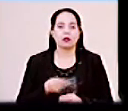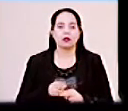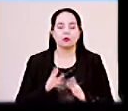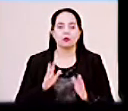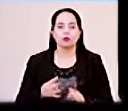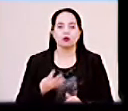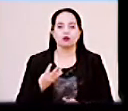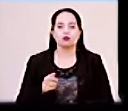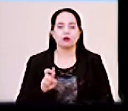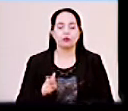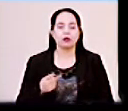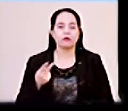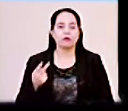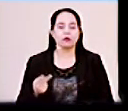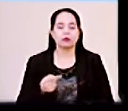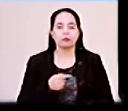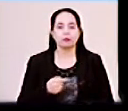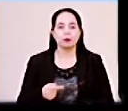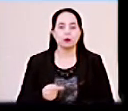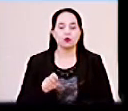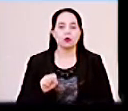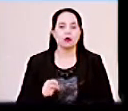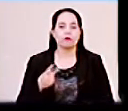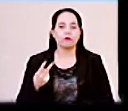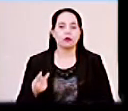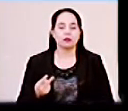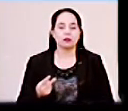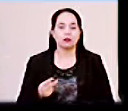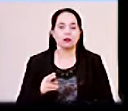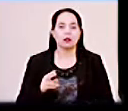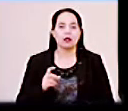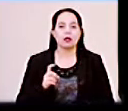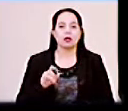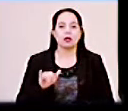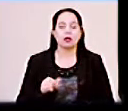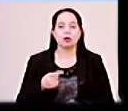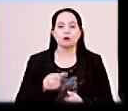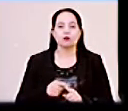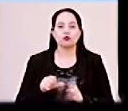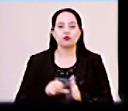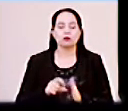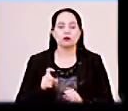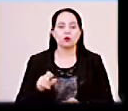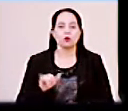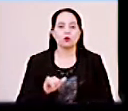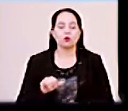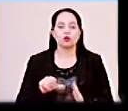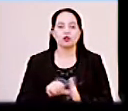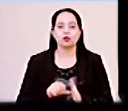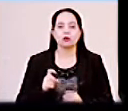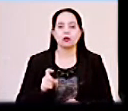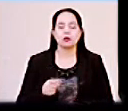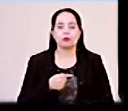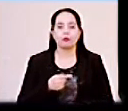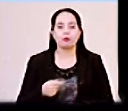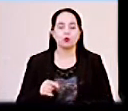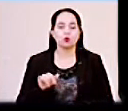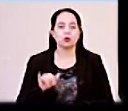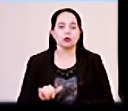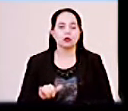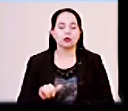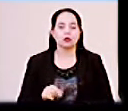будет 4b квадрат минус а квадрат. y плюс 6x умноженное на 6x минус